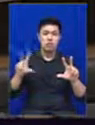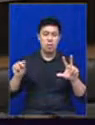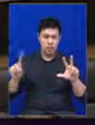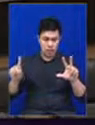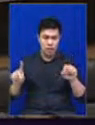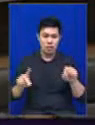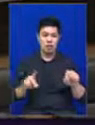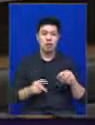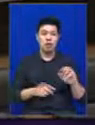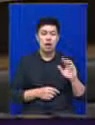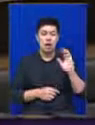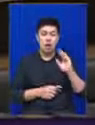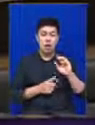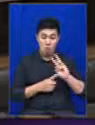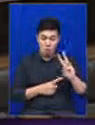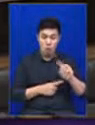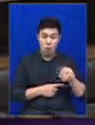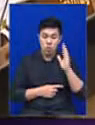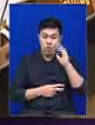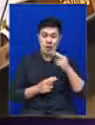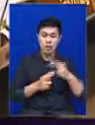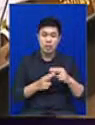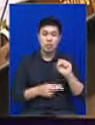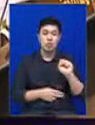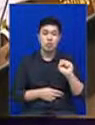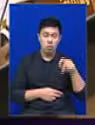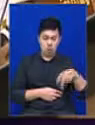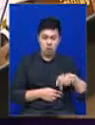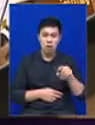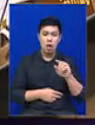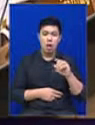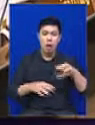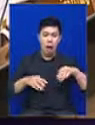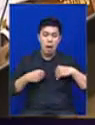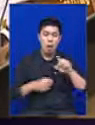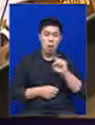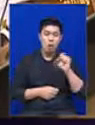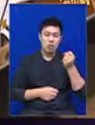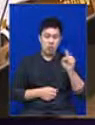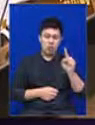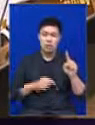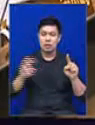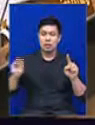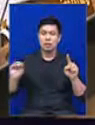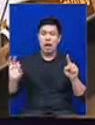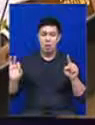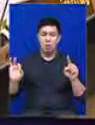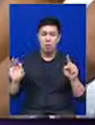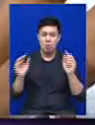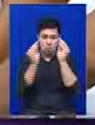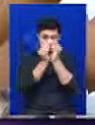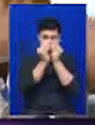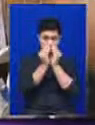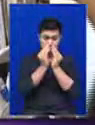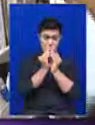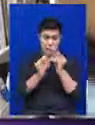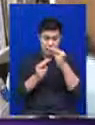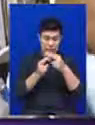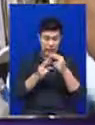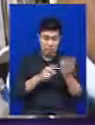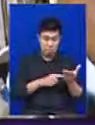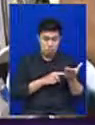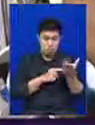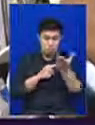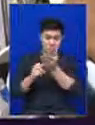และนายสุทธิพลนะคะเห็นชอบ111ต่อ49เสียงถือว่าผู้ได้รับการเสนอชื่